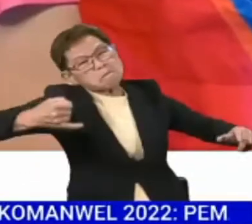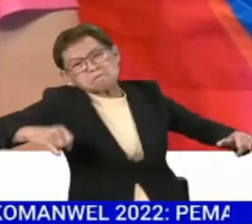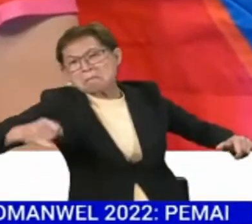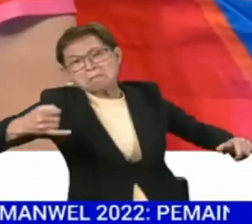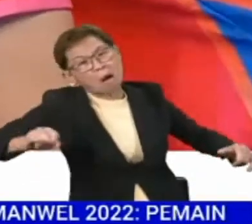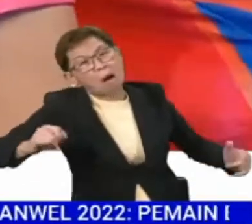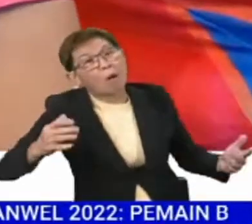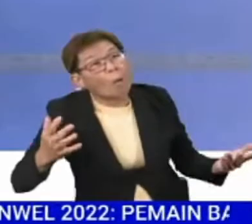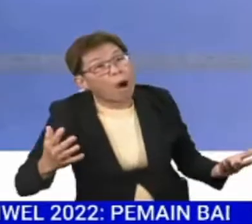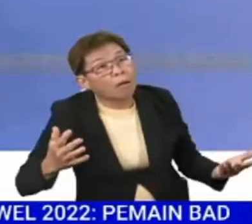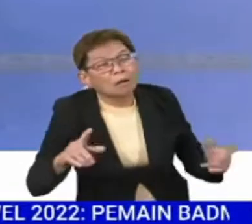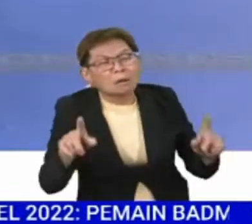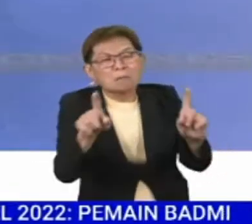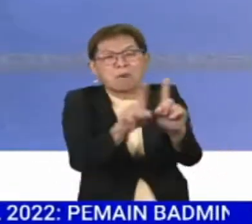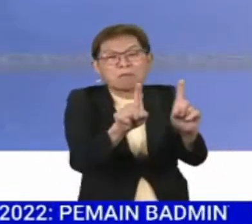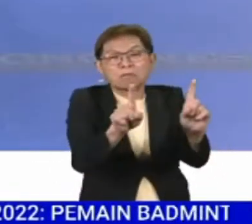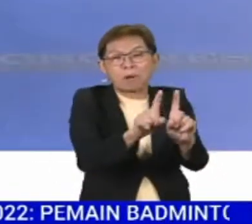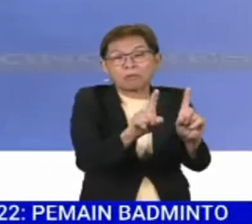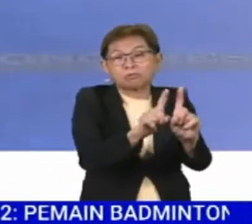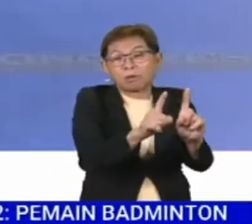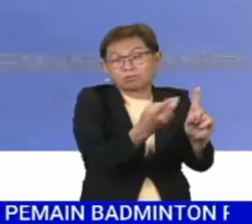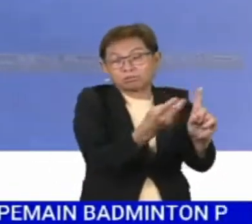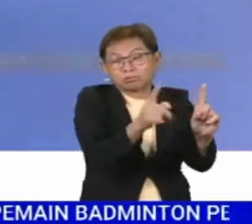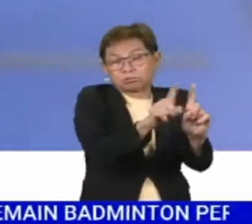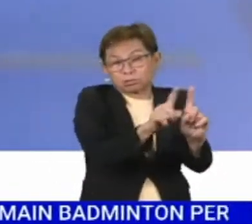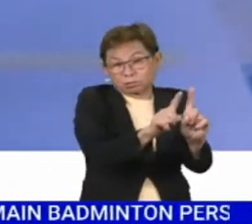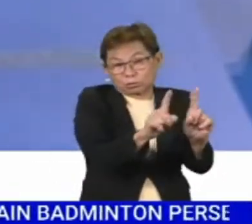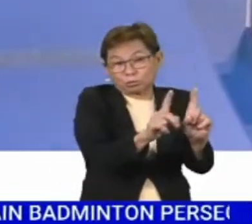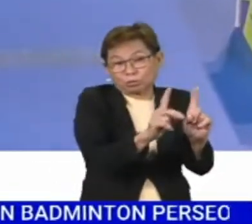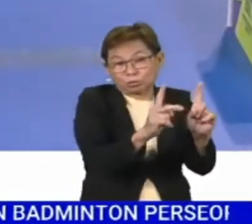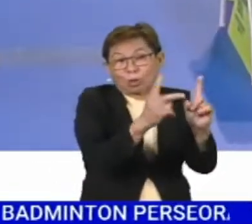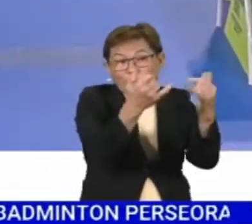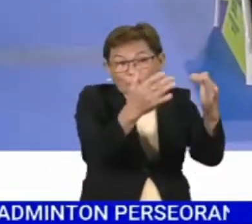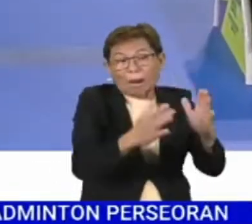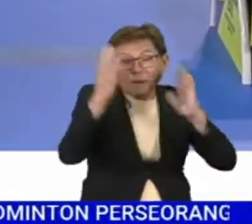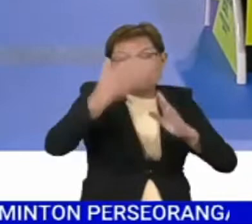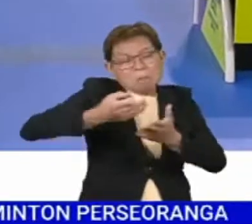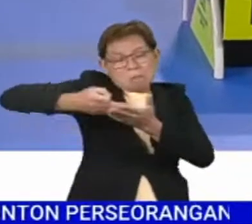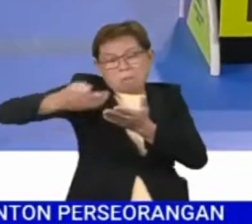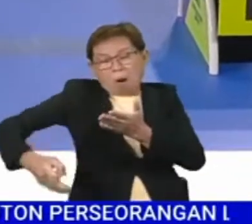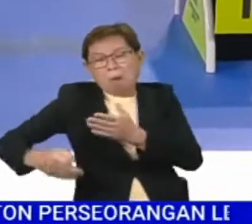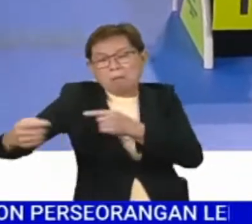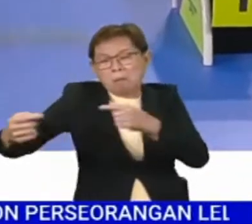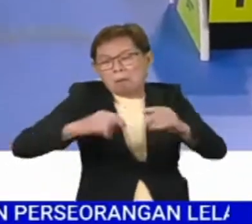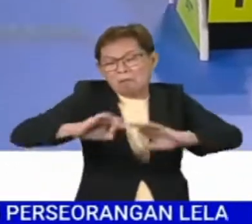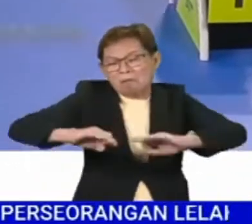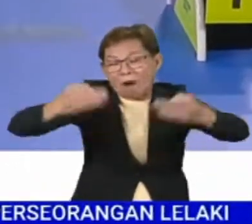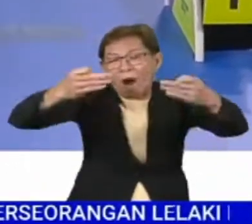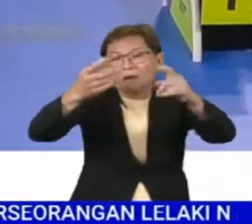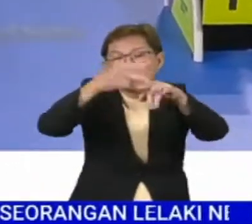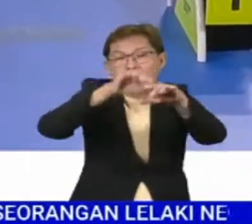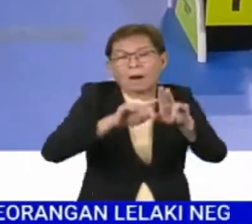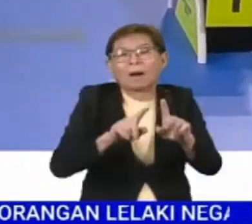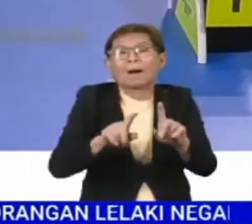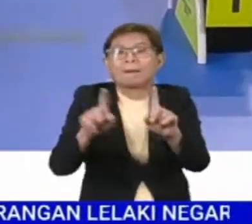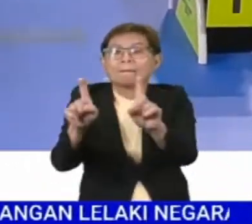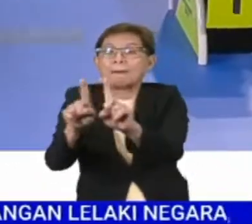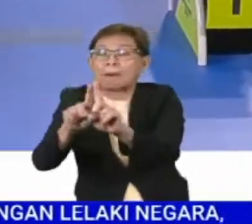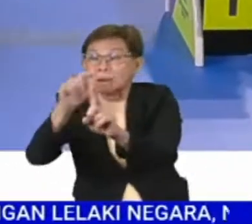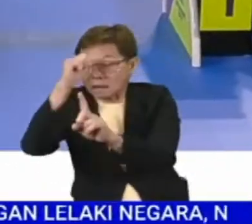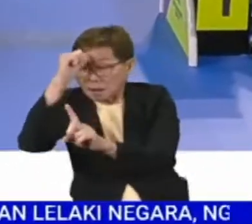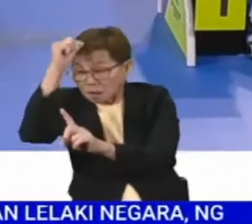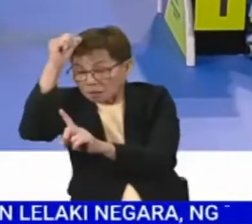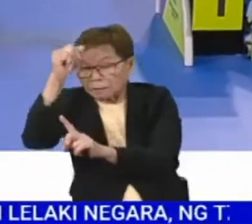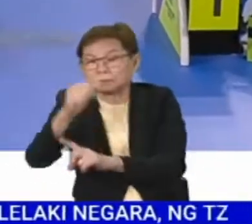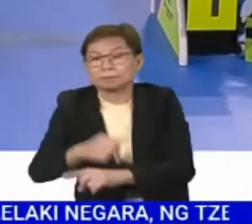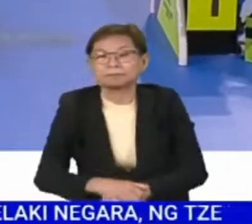ini selepas ganti ngancem jeven dan karet lindik dewasa dalam perlawanan akhir kepada pasangan India syarat